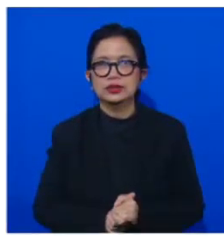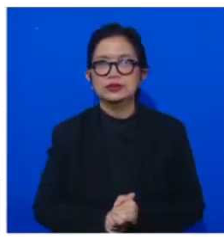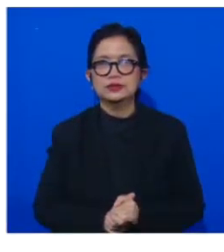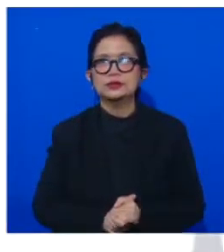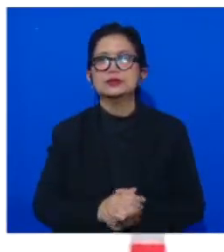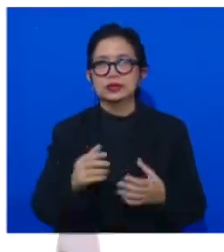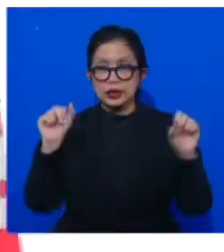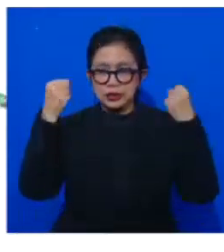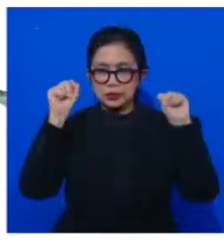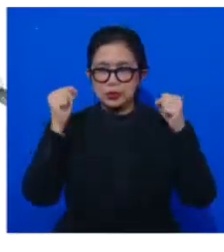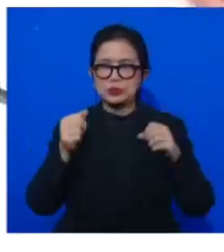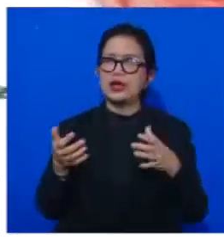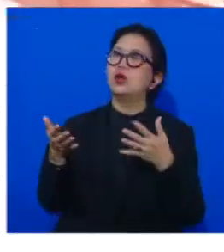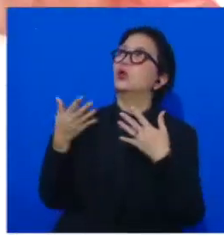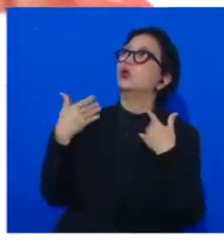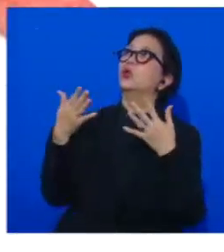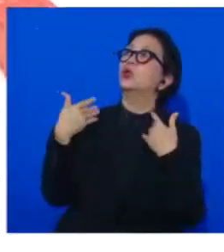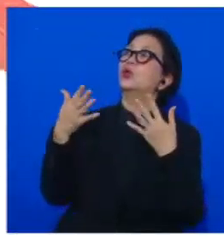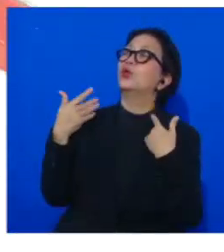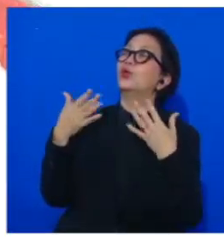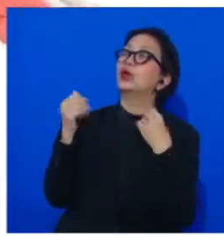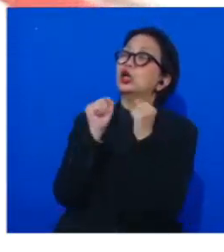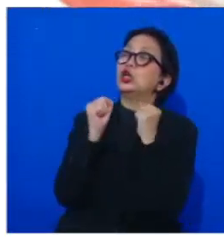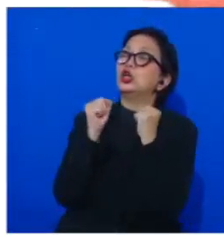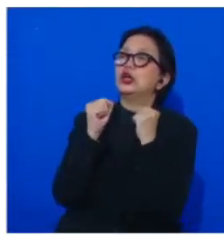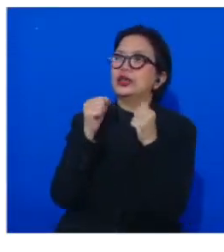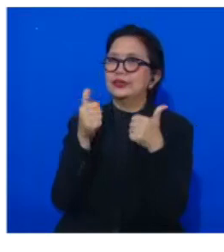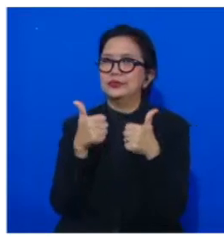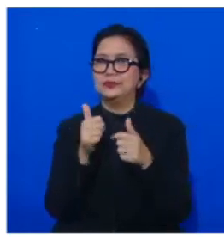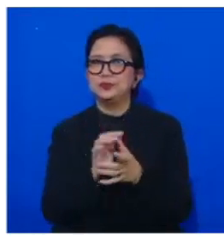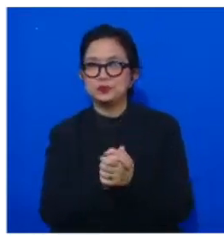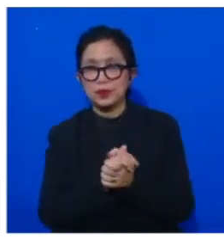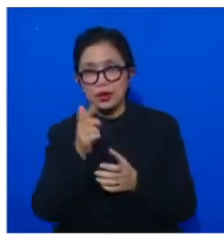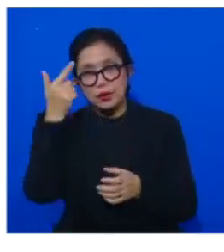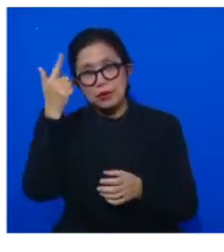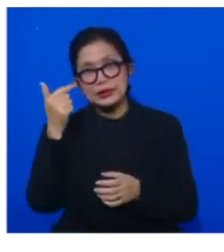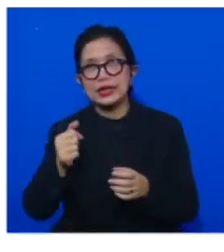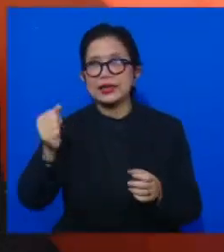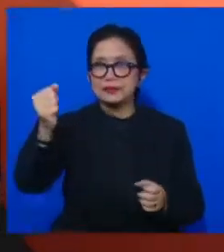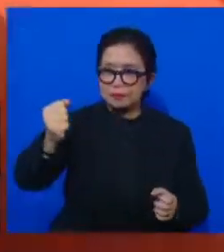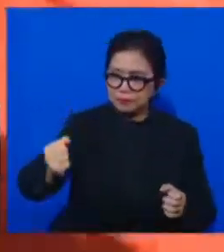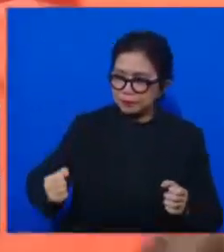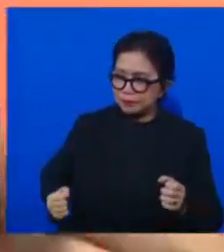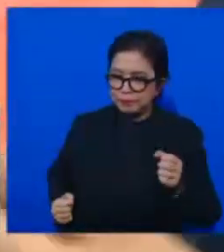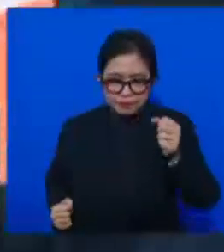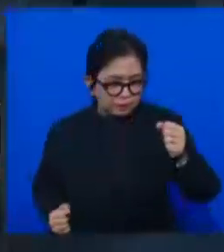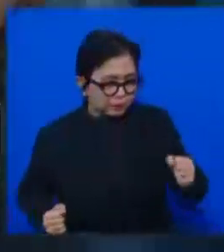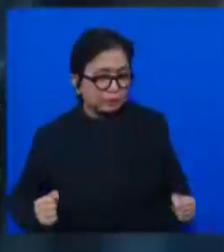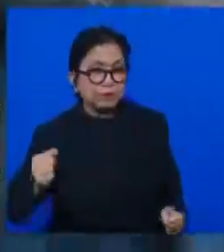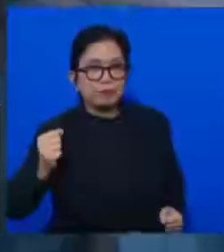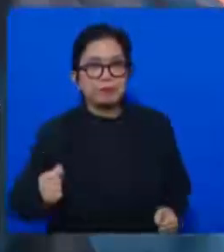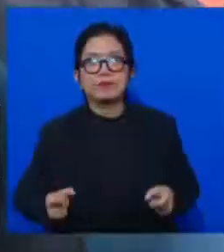ngadem, namun juga olahraga ski. Untuk belajar ski di Trans Snow World Surabaya, disediakan perlengkapan dan